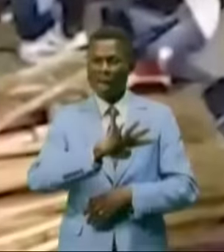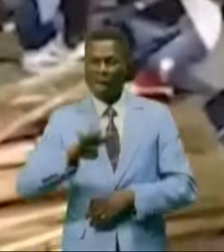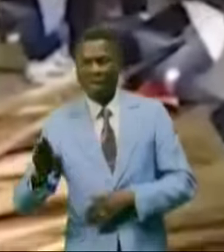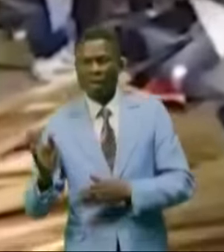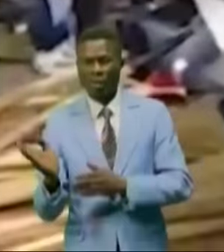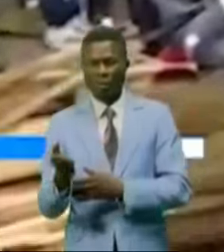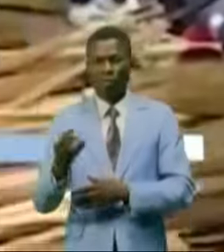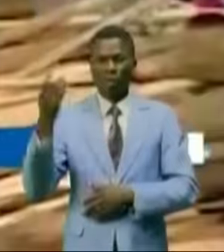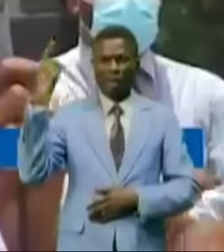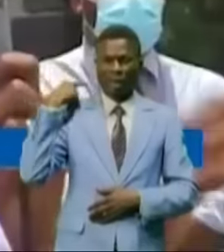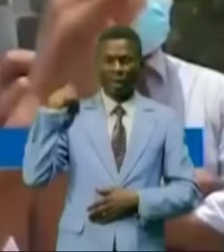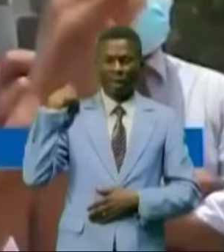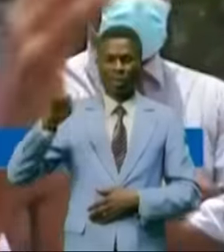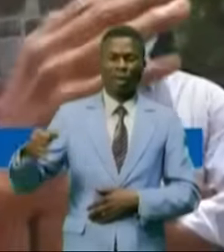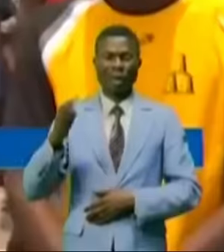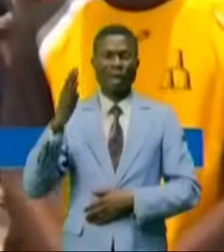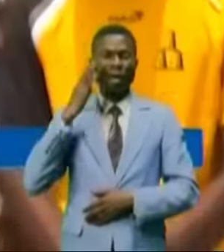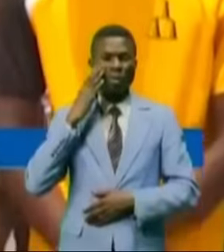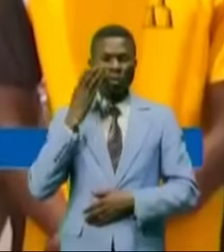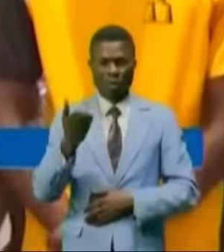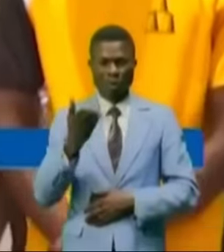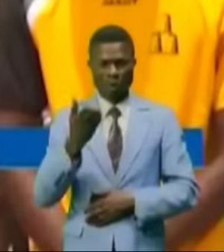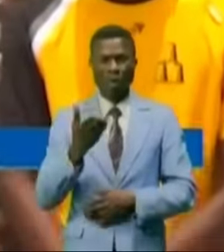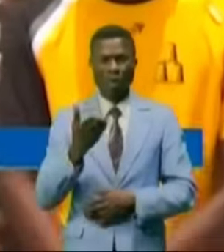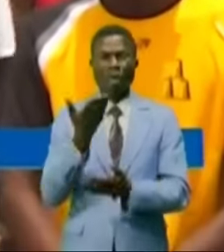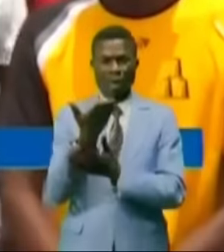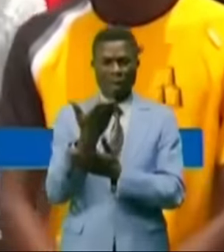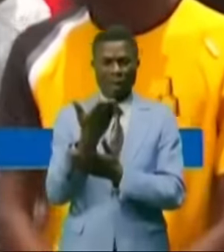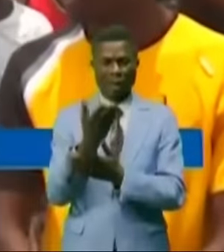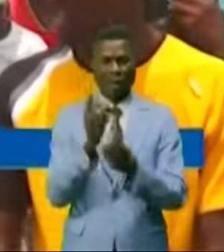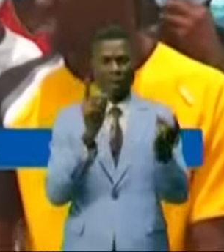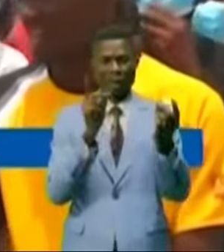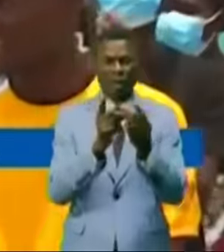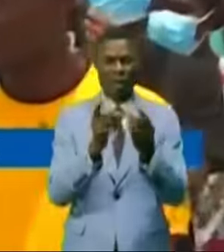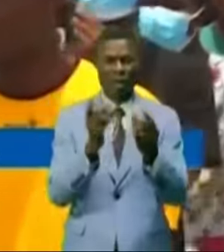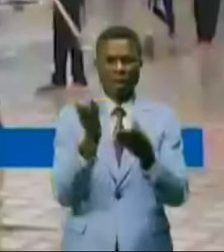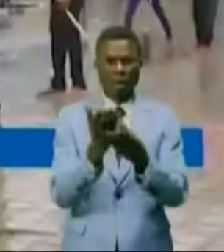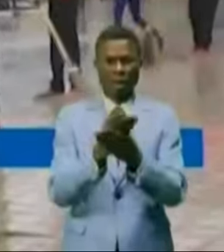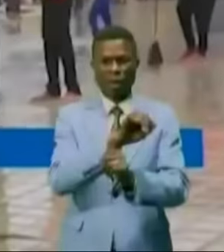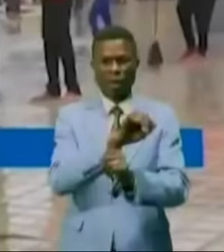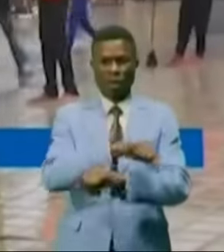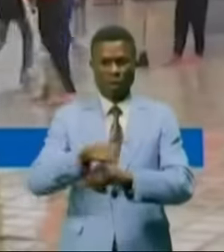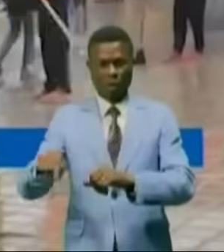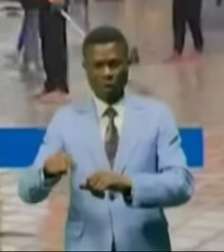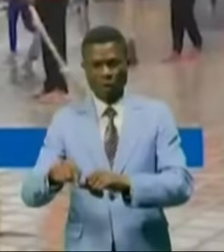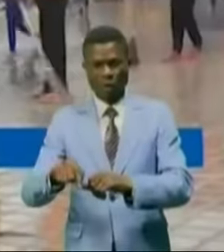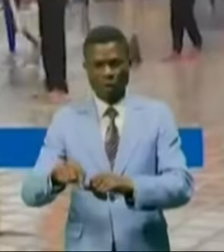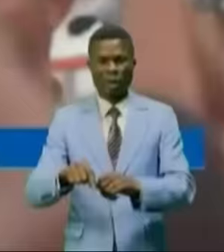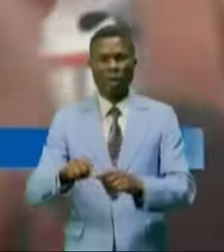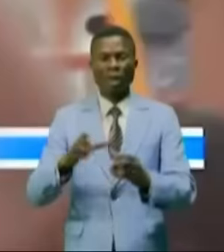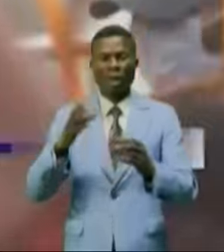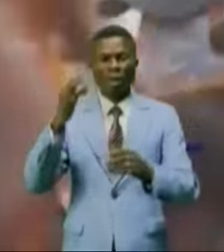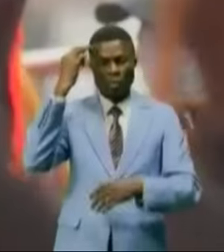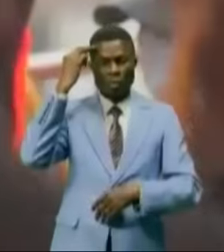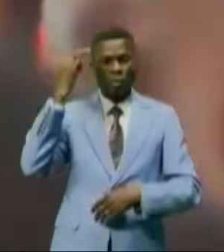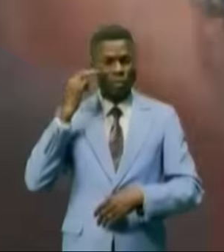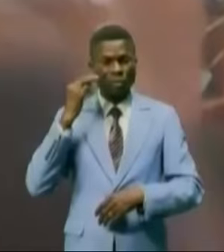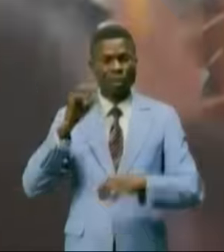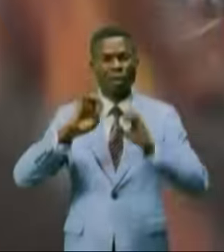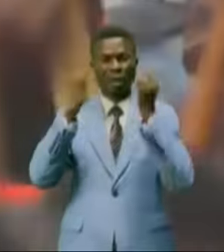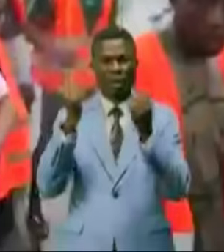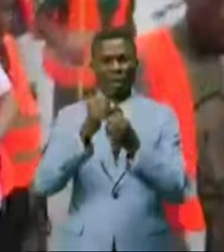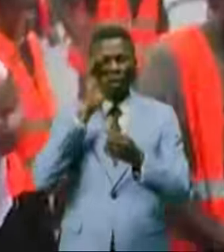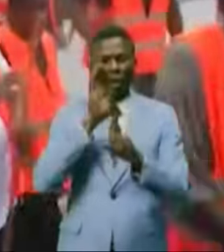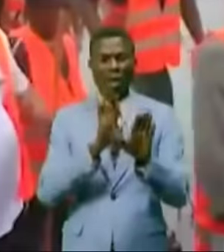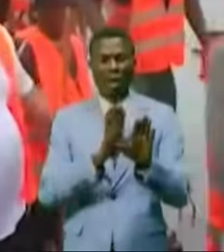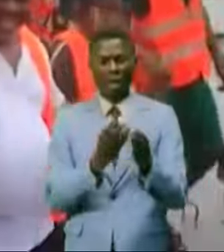l'honorable Jean-Marie Lukulasi Masamba s'attellera à apprêter les papiers d'administration afin que Nicolas Nikas de Néotech, attendu